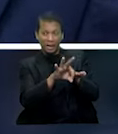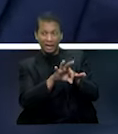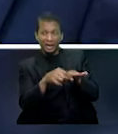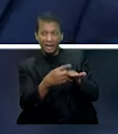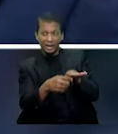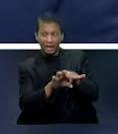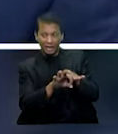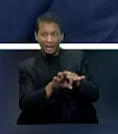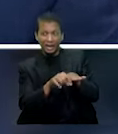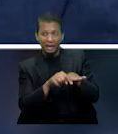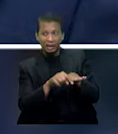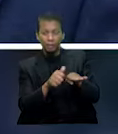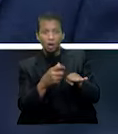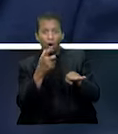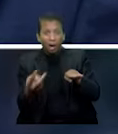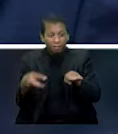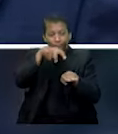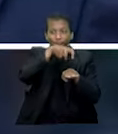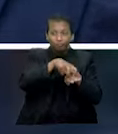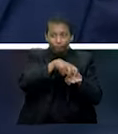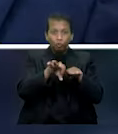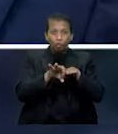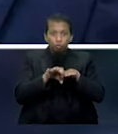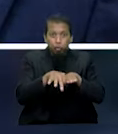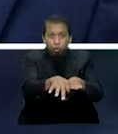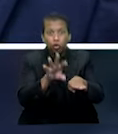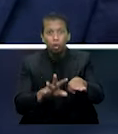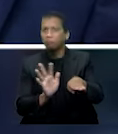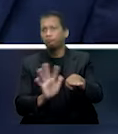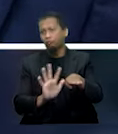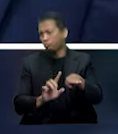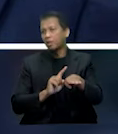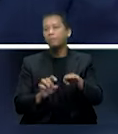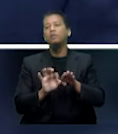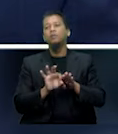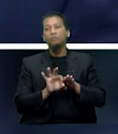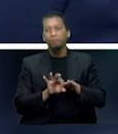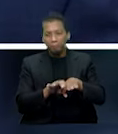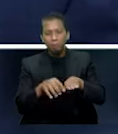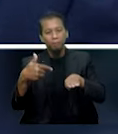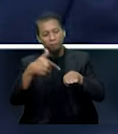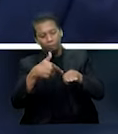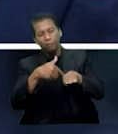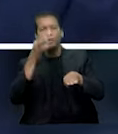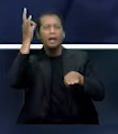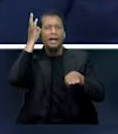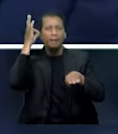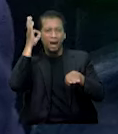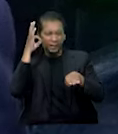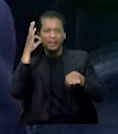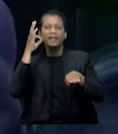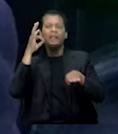mengantarkan passenger kita dari A ke B, tapi juga bagaimana bisa membuat efisiensi bahan bakar yang lebih baik dan juga karbon gas buang